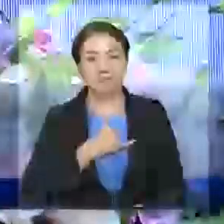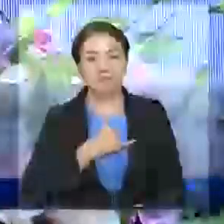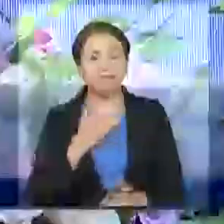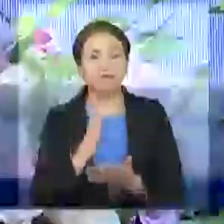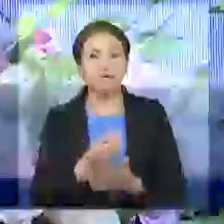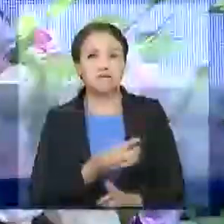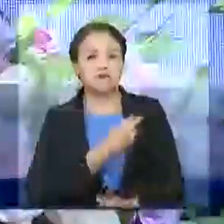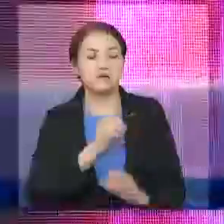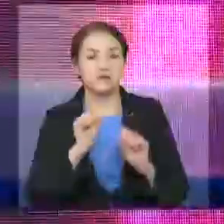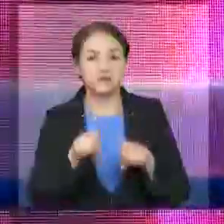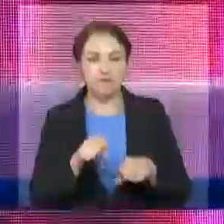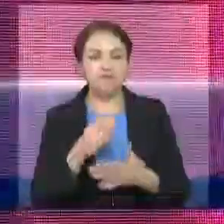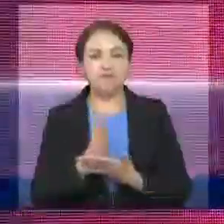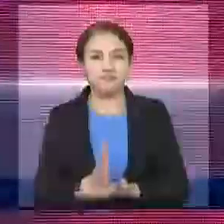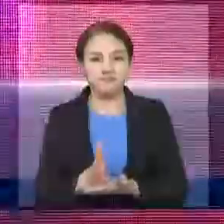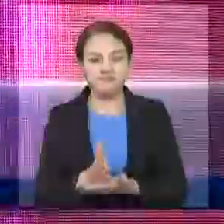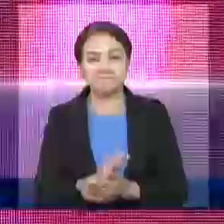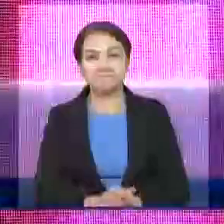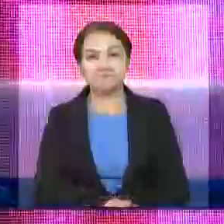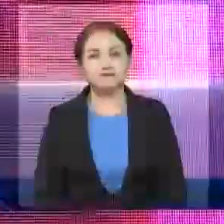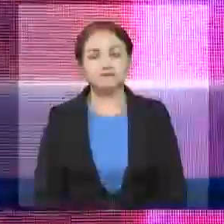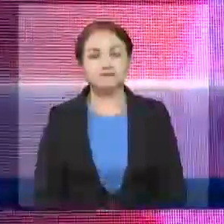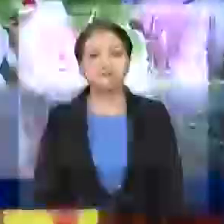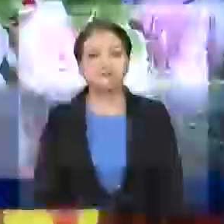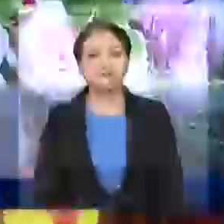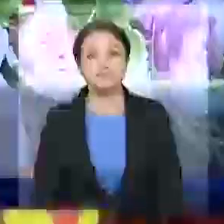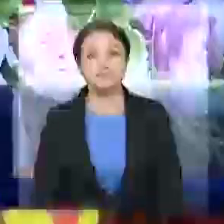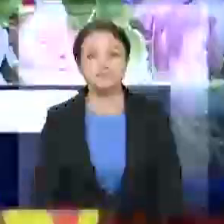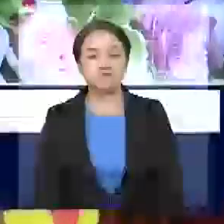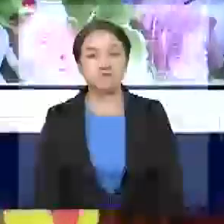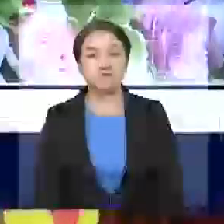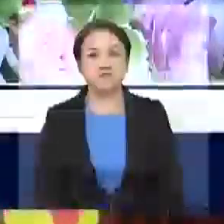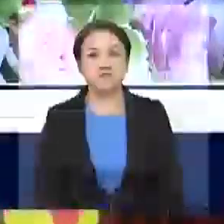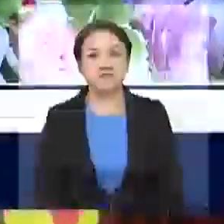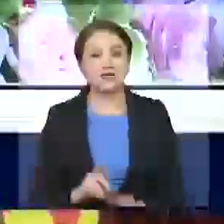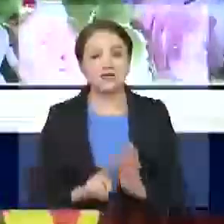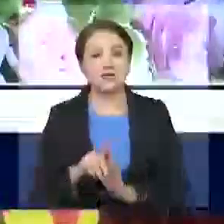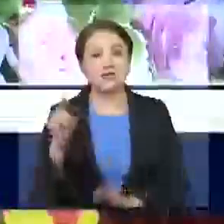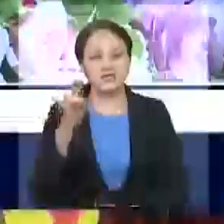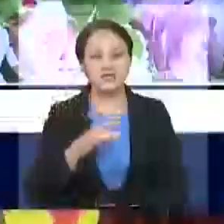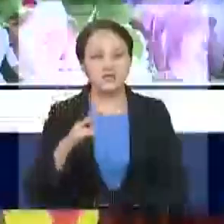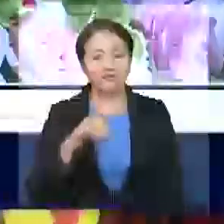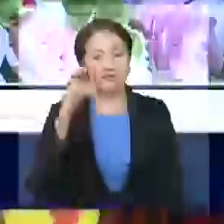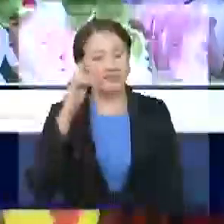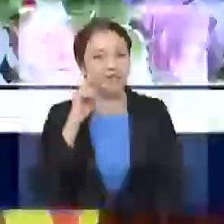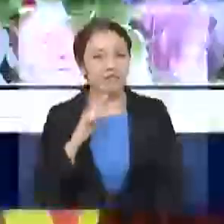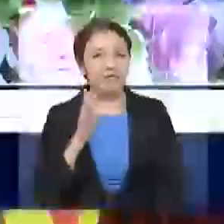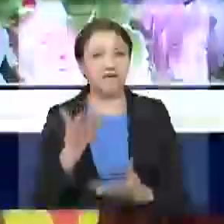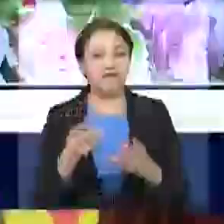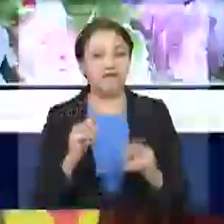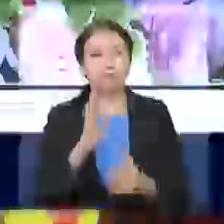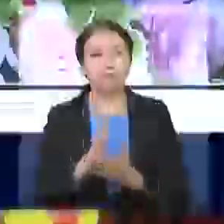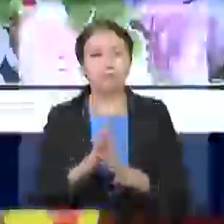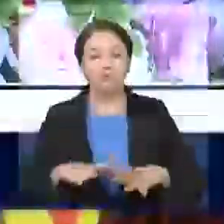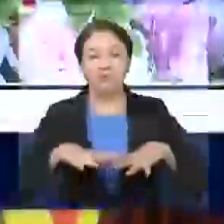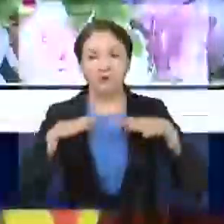желание, и возможности в этом направлении. Запуском новой дипмиссии Китая регион, где она расположена, станет